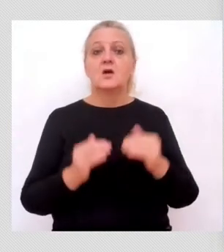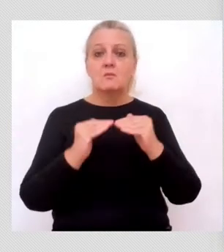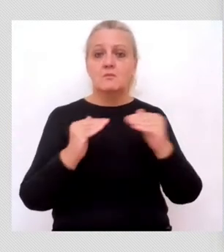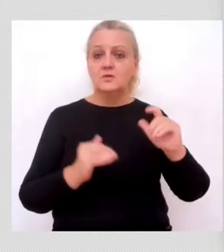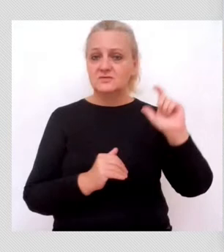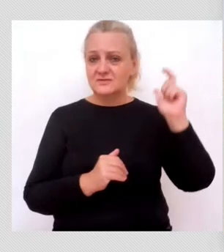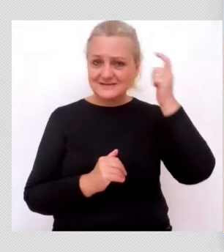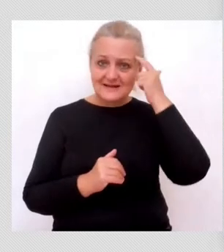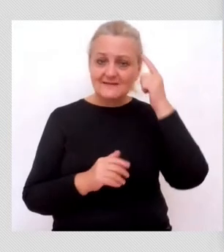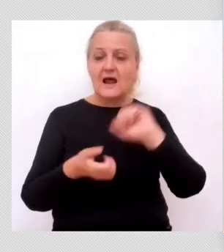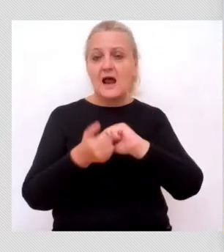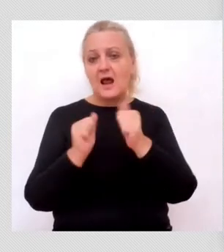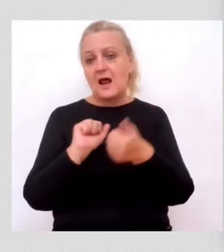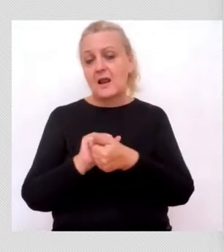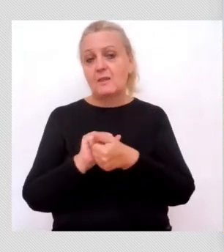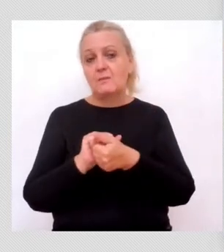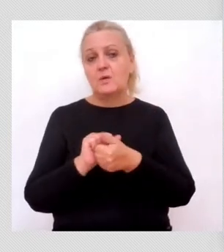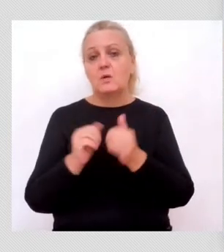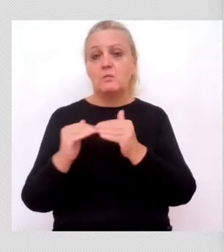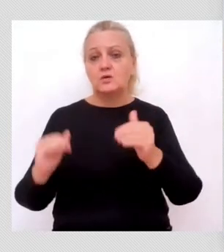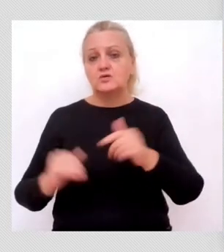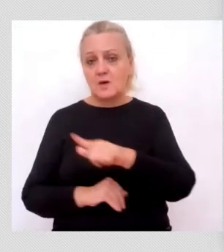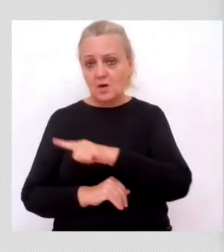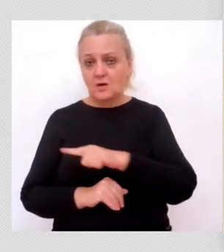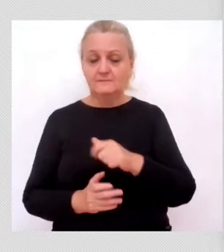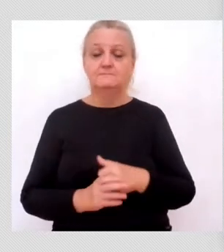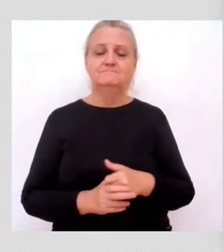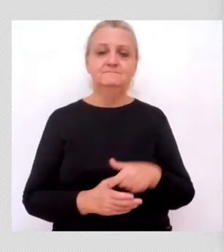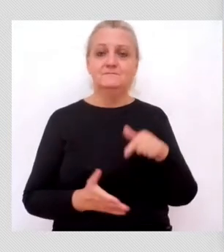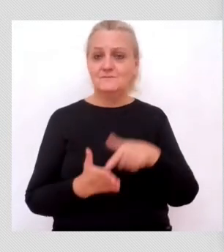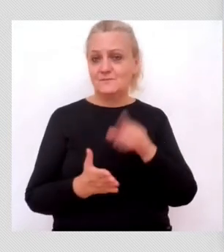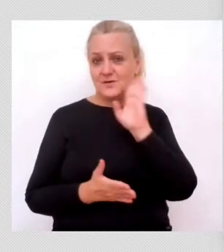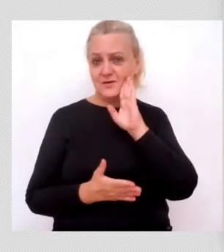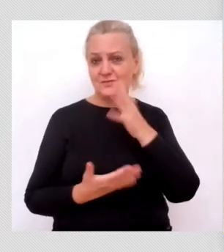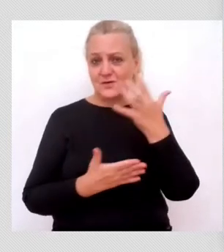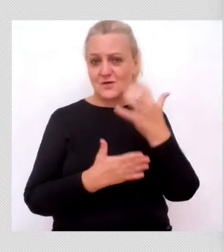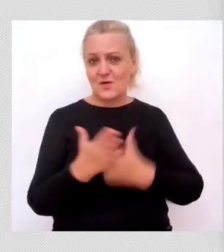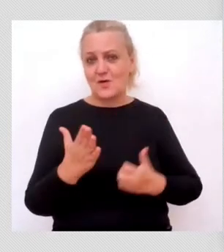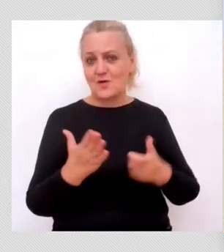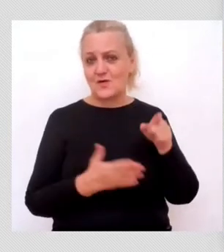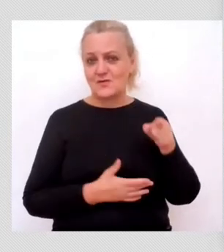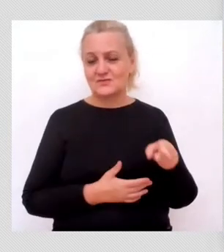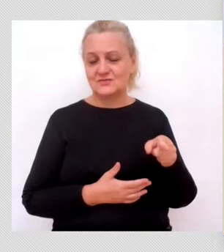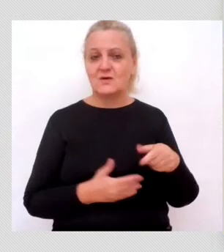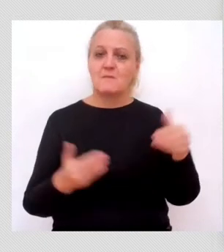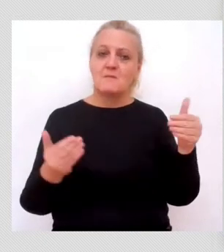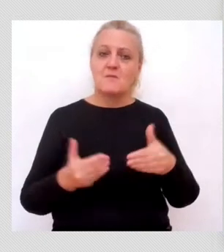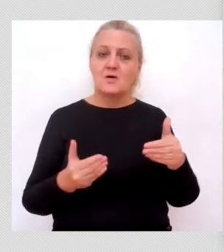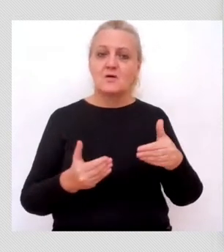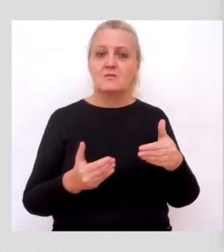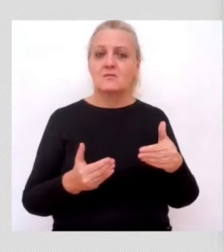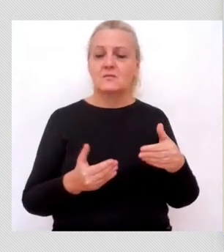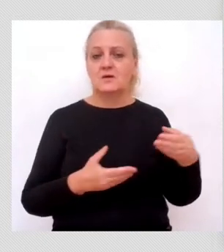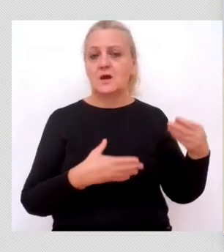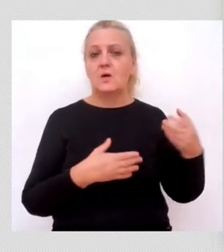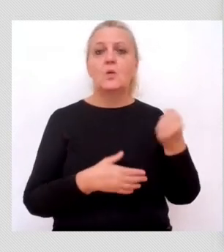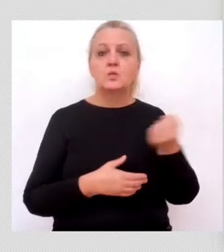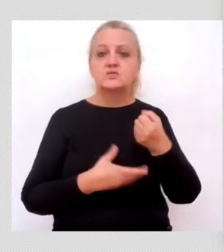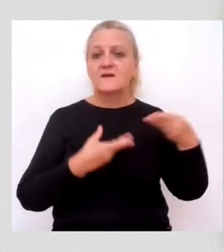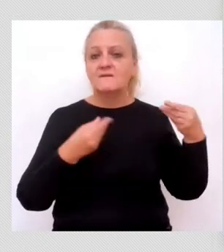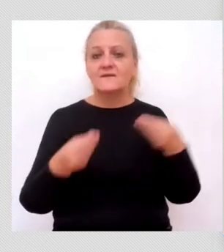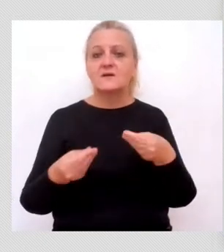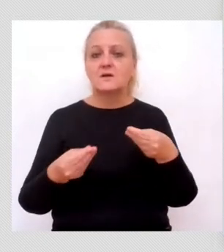centralnym, czy lokalnym, żeby nie korzystali z możliwości używania